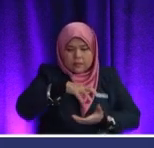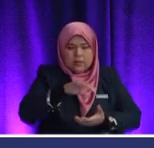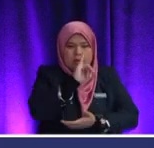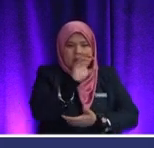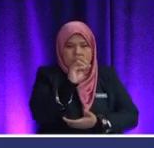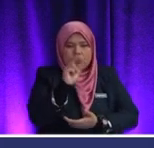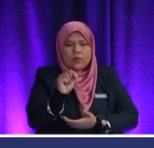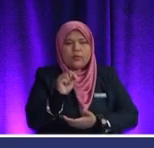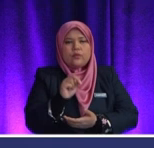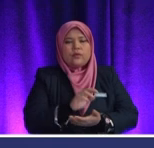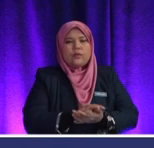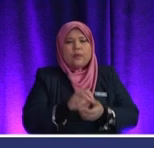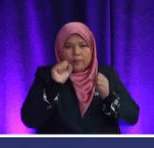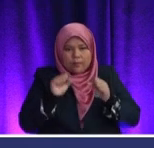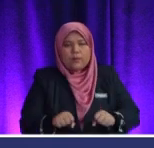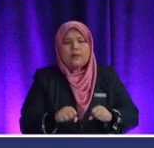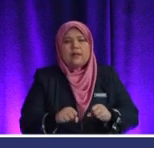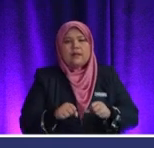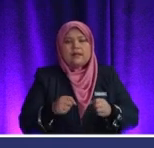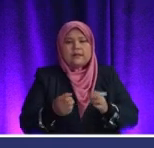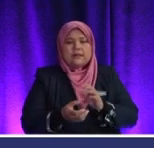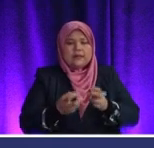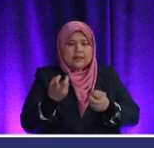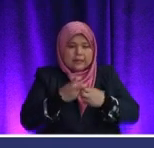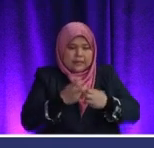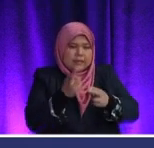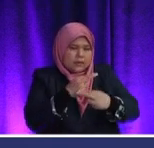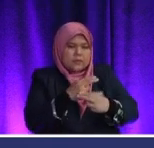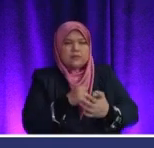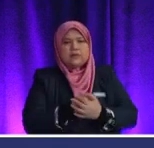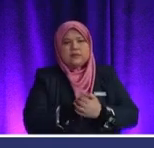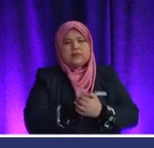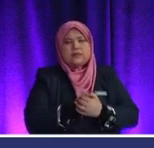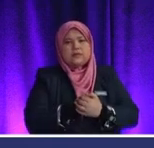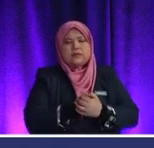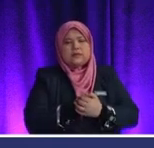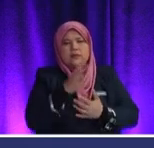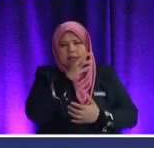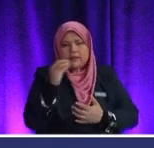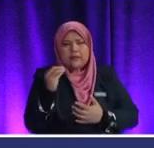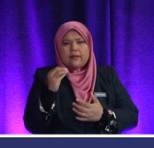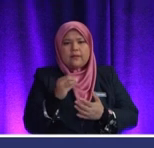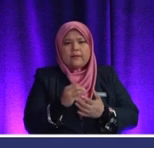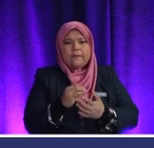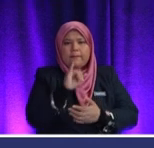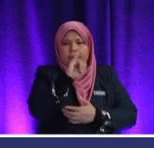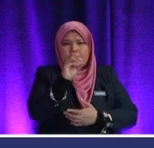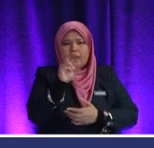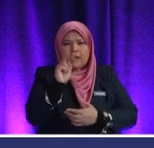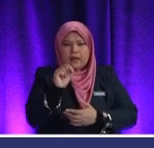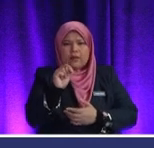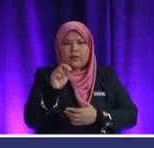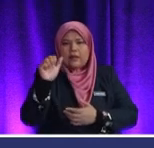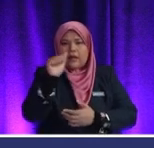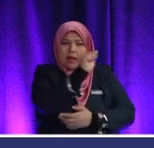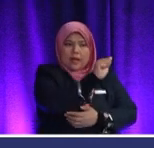keadaan ekues boleh menjalani proses elektrolisis air dan Ayon a pada